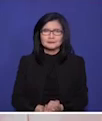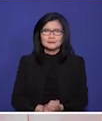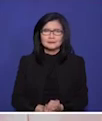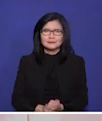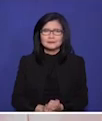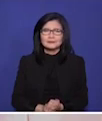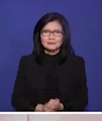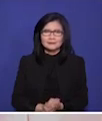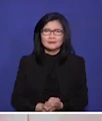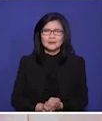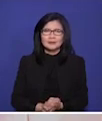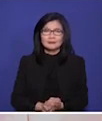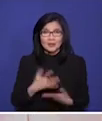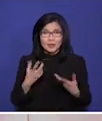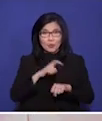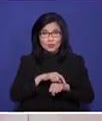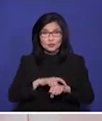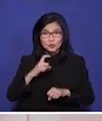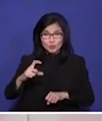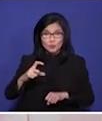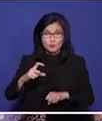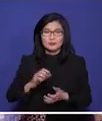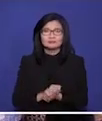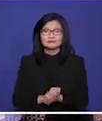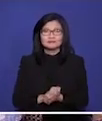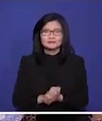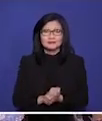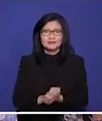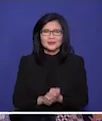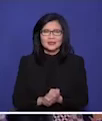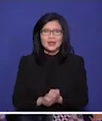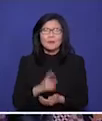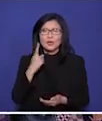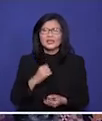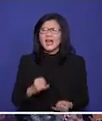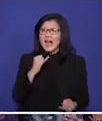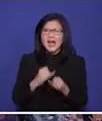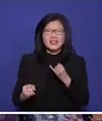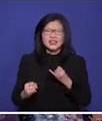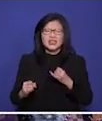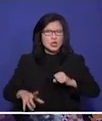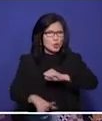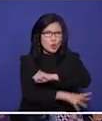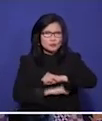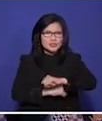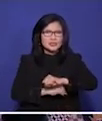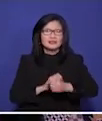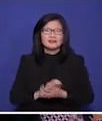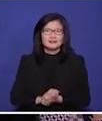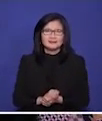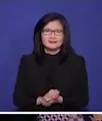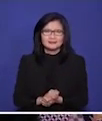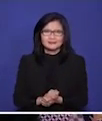dimanfaatkan atau cukup cukup langsung Pokoknya kita anti korupsi paslon 01 langsung